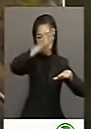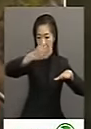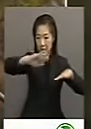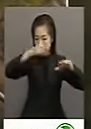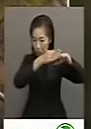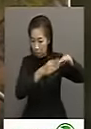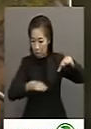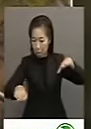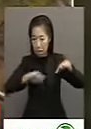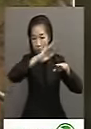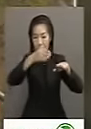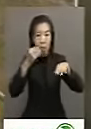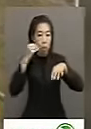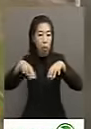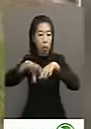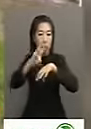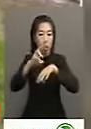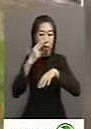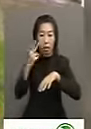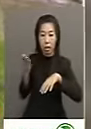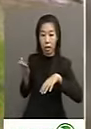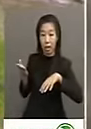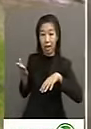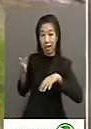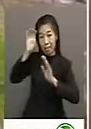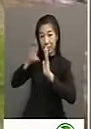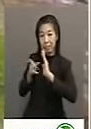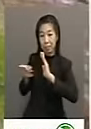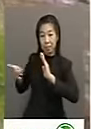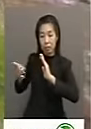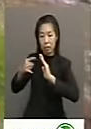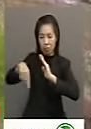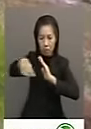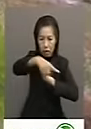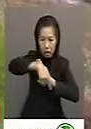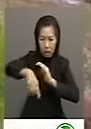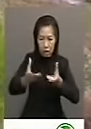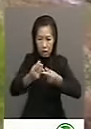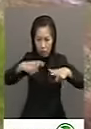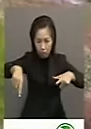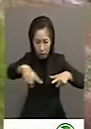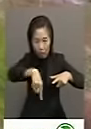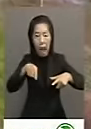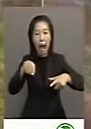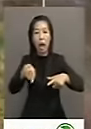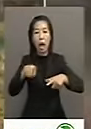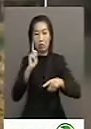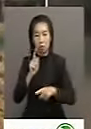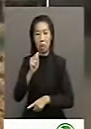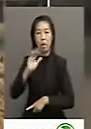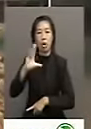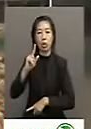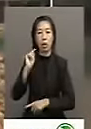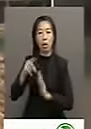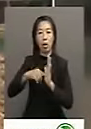ทั้งหมดมีด้วยกัน6หลังนี่แหละค่ะเป็นภาพมุมสูงที่คุณผู้ชมเห็นอยู่นะคะซึ่งปรากฏว่าไปสร้างอยู่ในเขตอุทยานแห่งชาติทับลาน